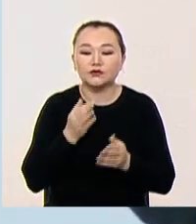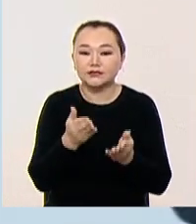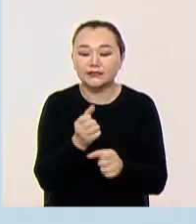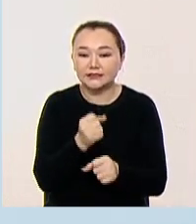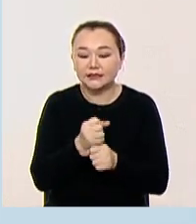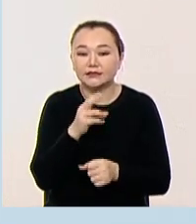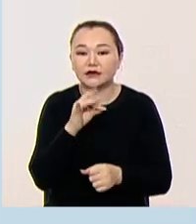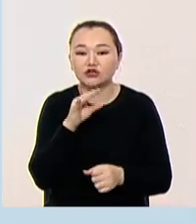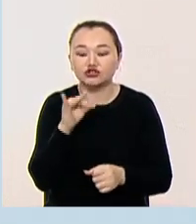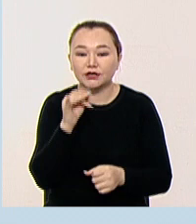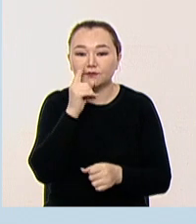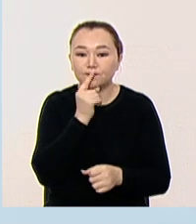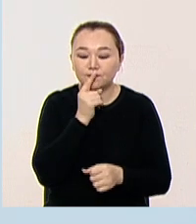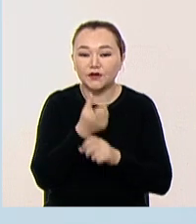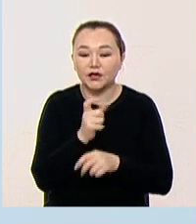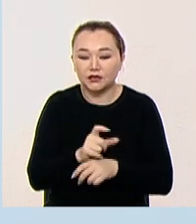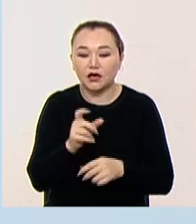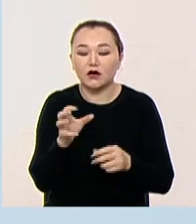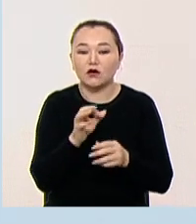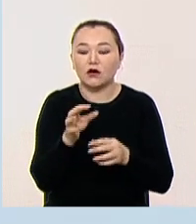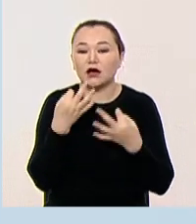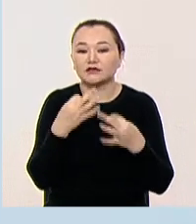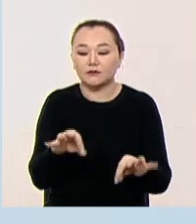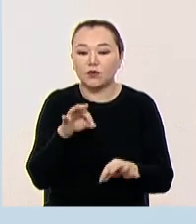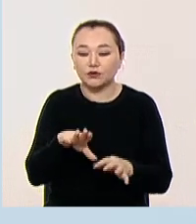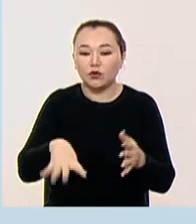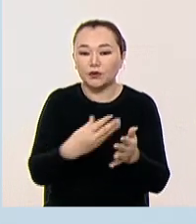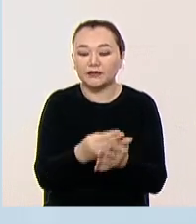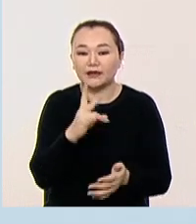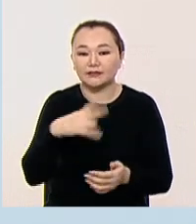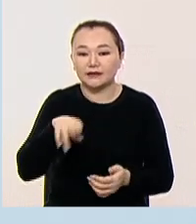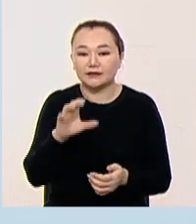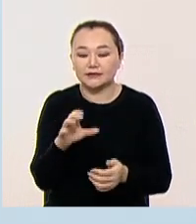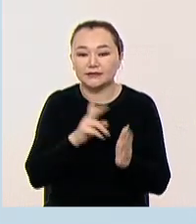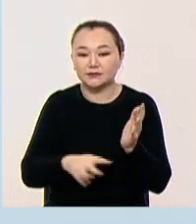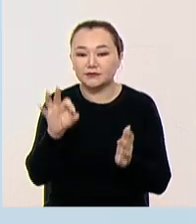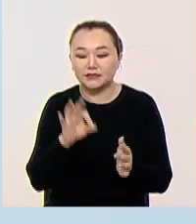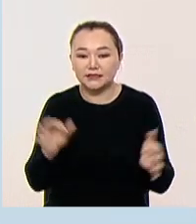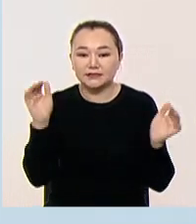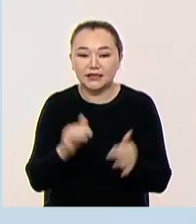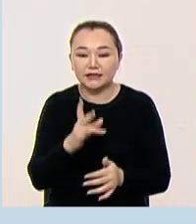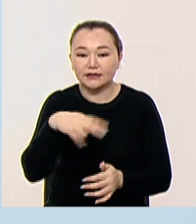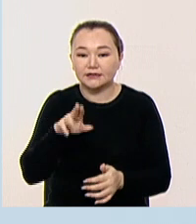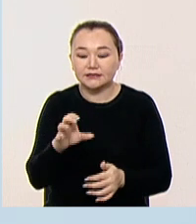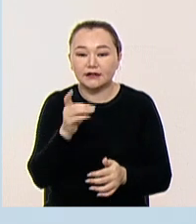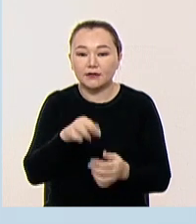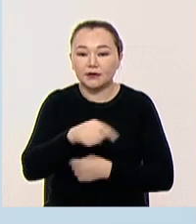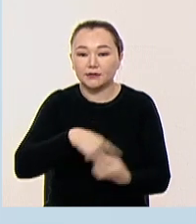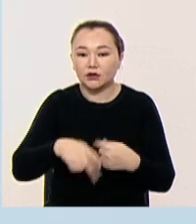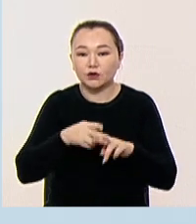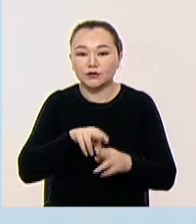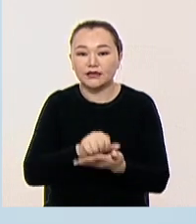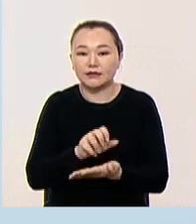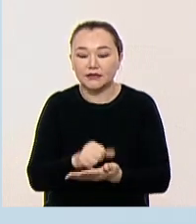а импортеров сахарного сырья и вовсе освободят от уплаты НДС также на 70 процентов снизится НДС для предпринимателей которые